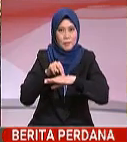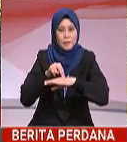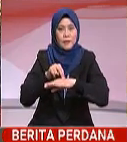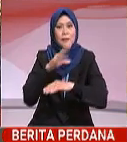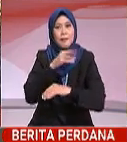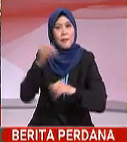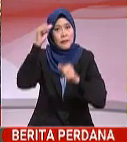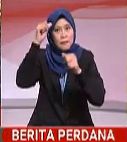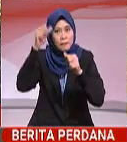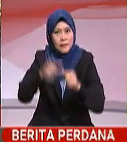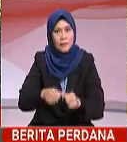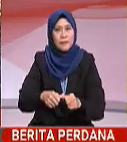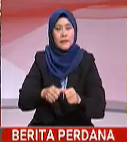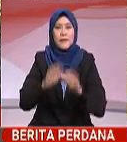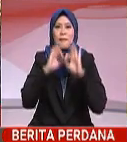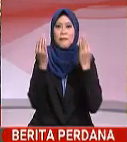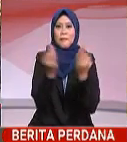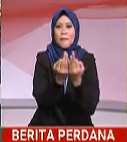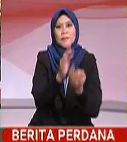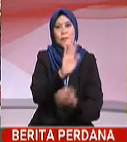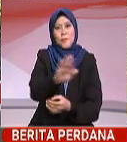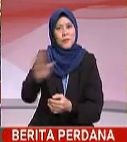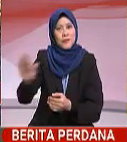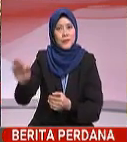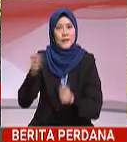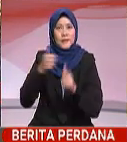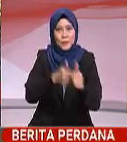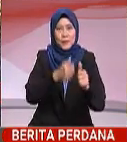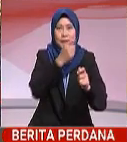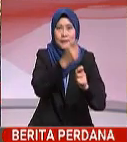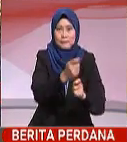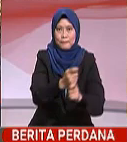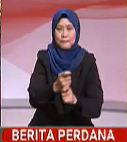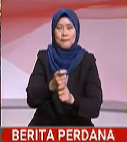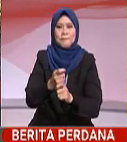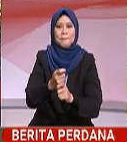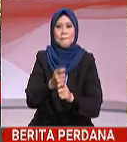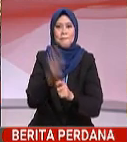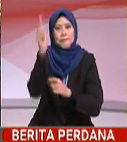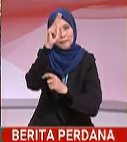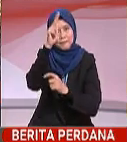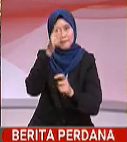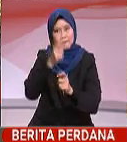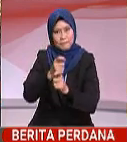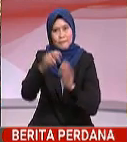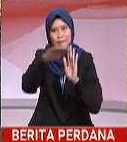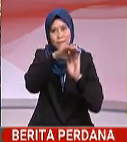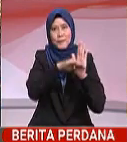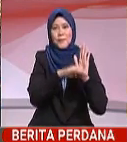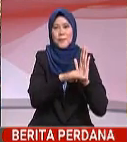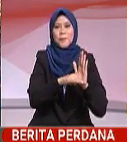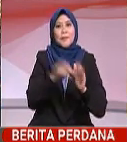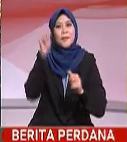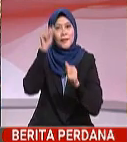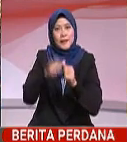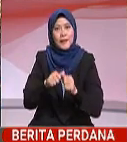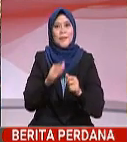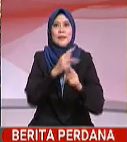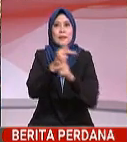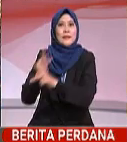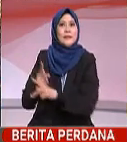Dan ingatlah anda dan keluarga anda ikutlah ketetapan yang telah ditetapkan. Ingat, kita jaga